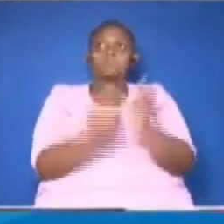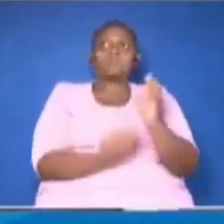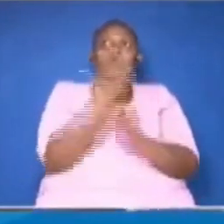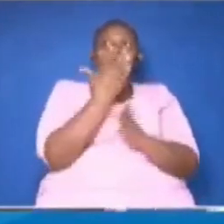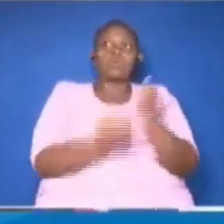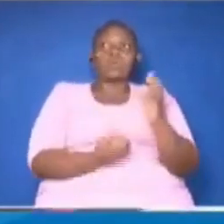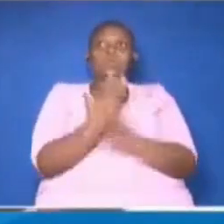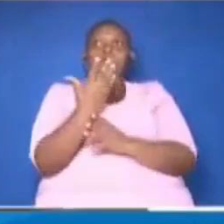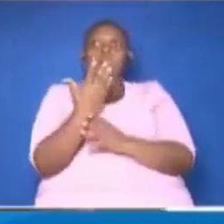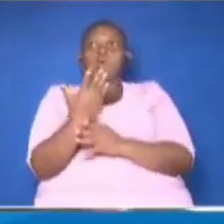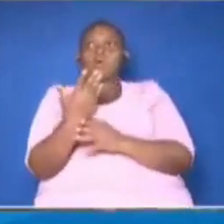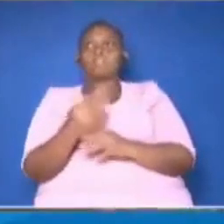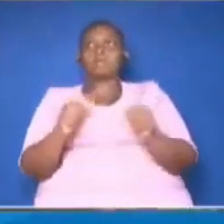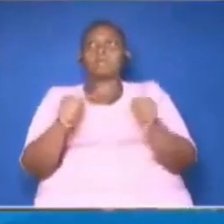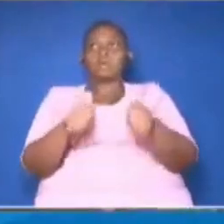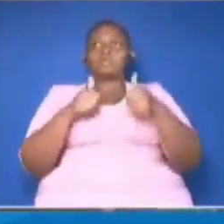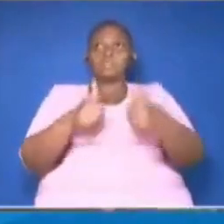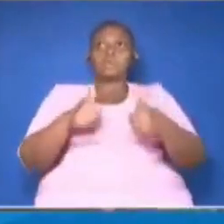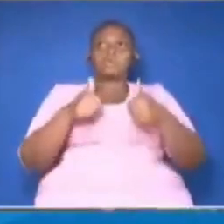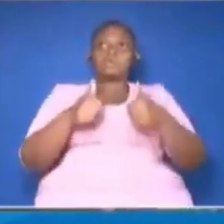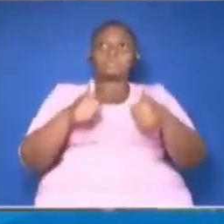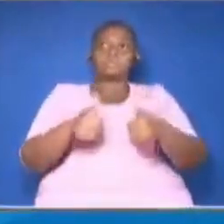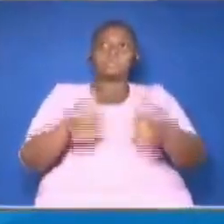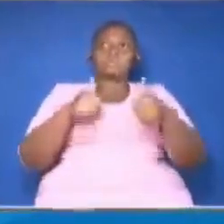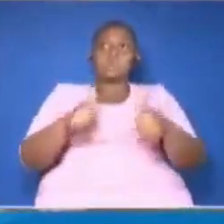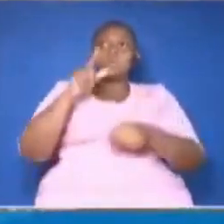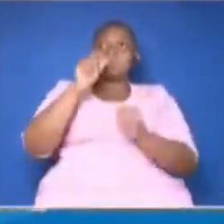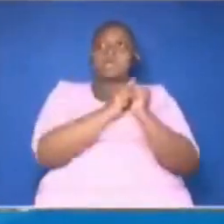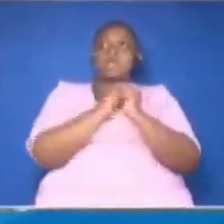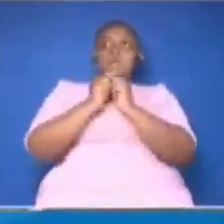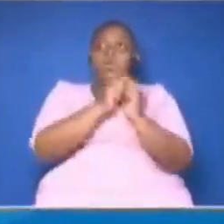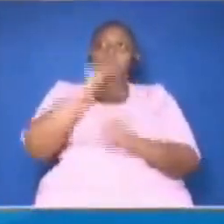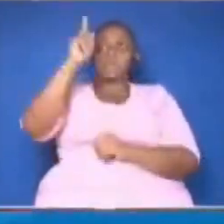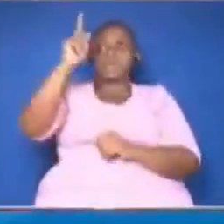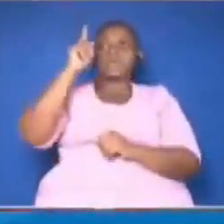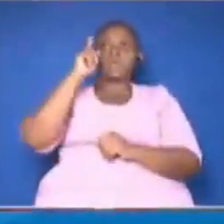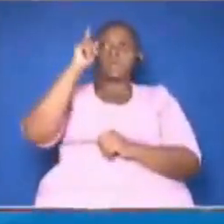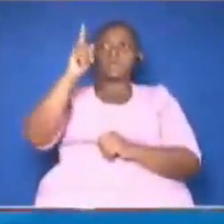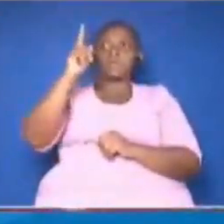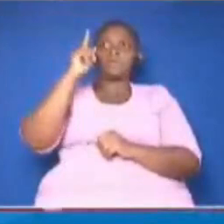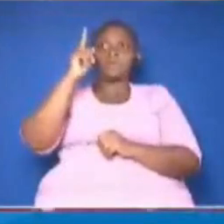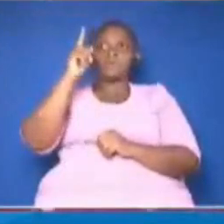kutema shaka sawa sawa na wewe